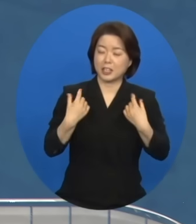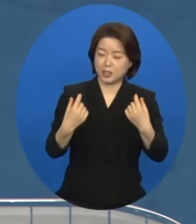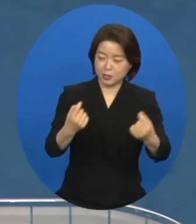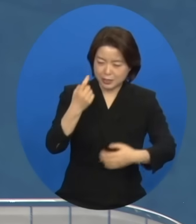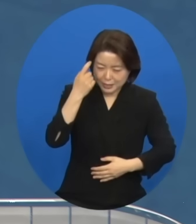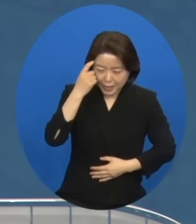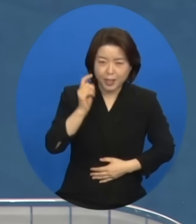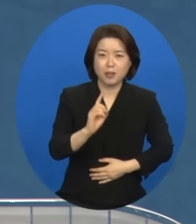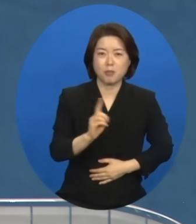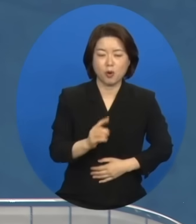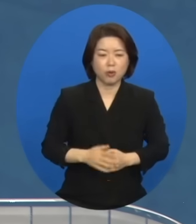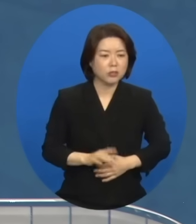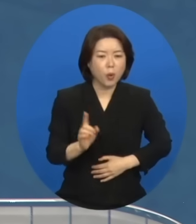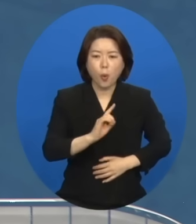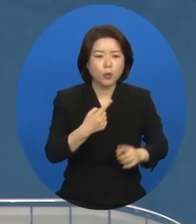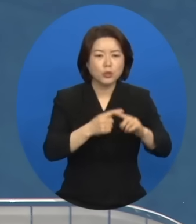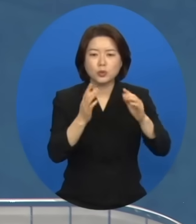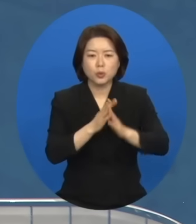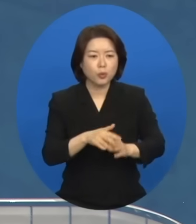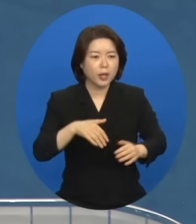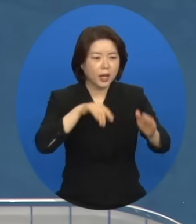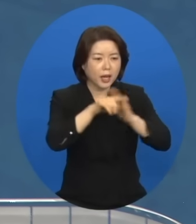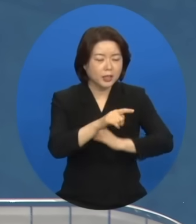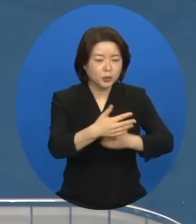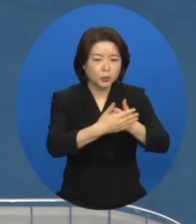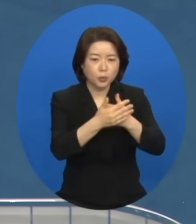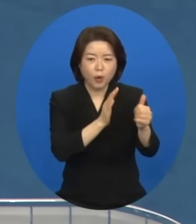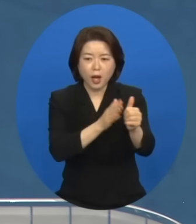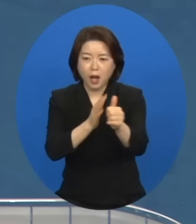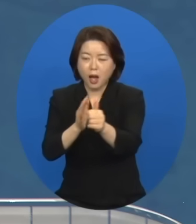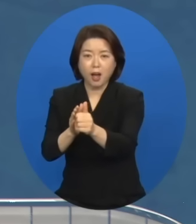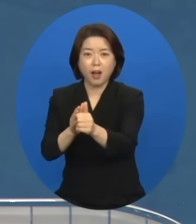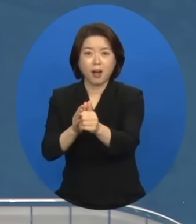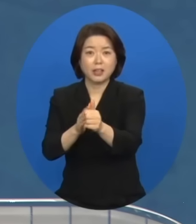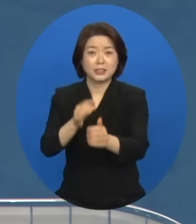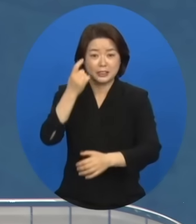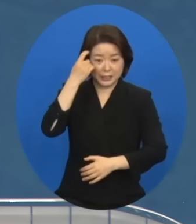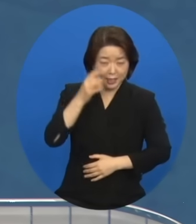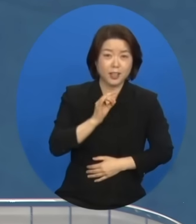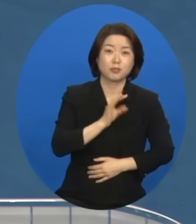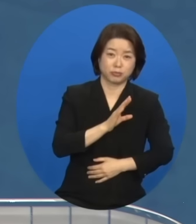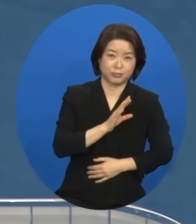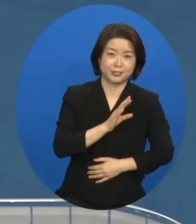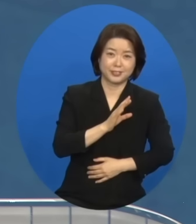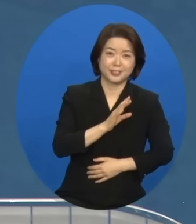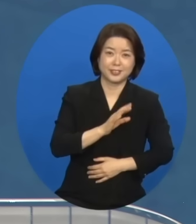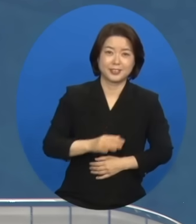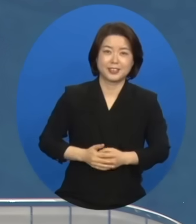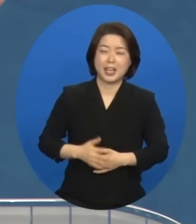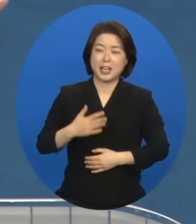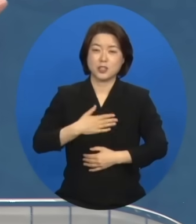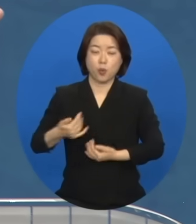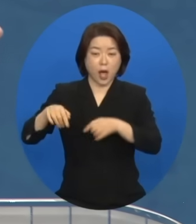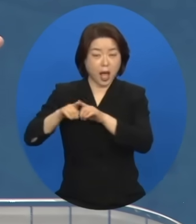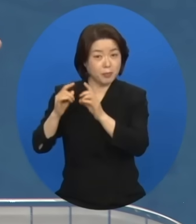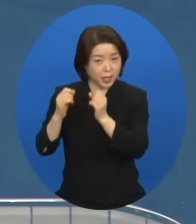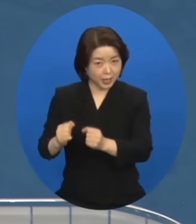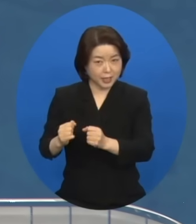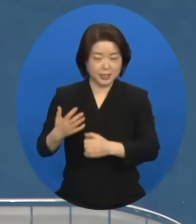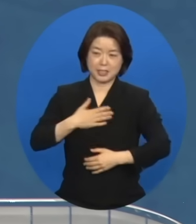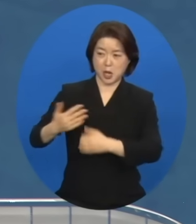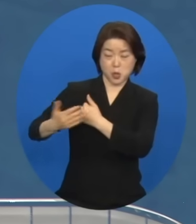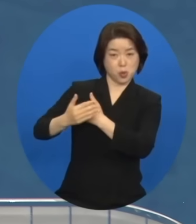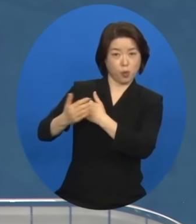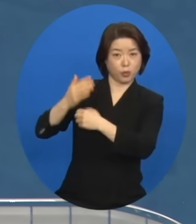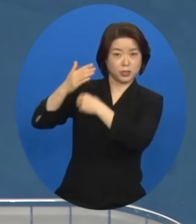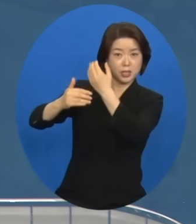속에는 이걸 어느 교회 가서 도와달라고 해야 되나 그 생각밖에 없었습니다. 저와 함께 하시고 저를